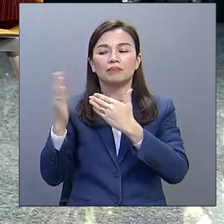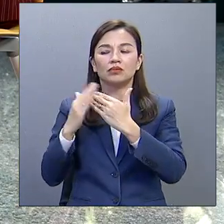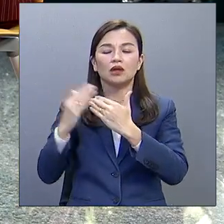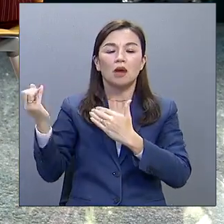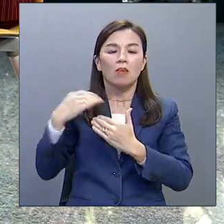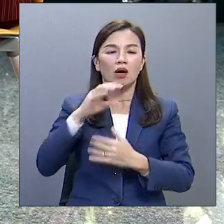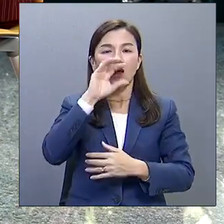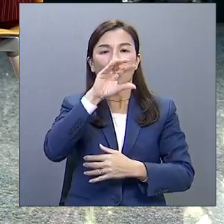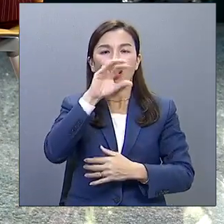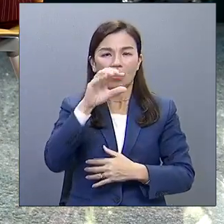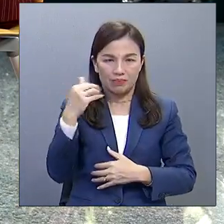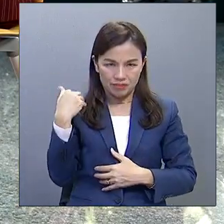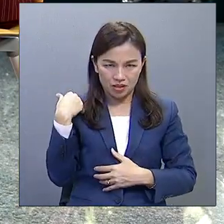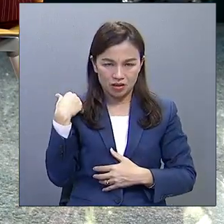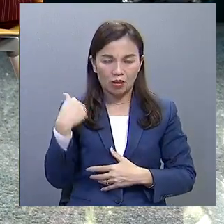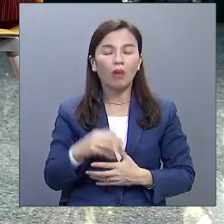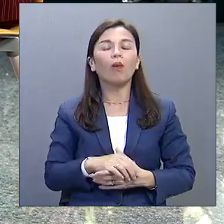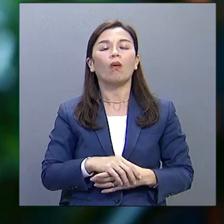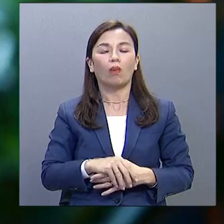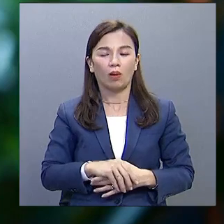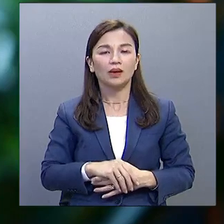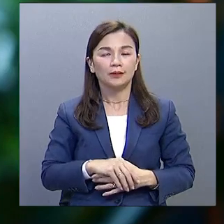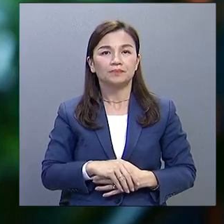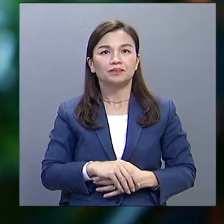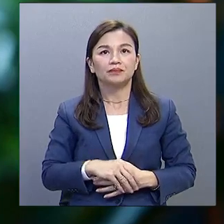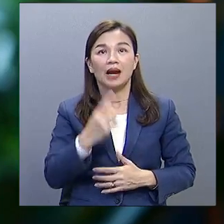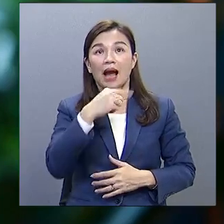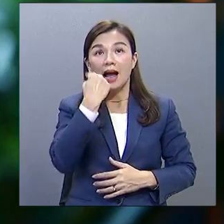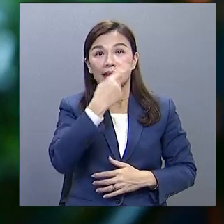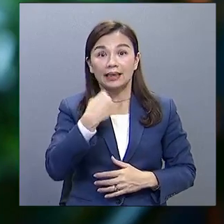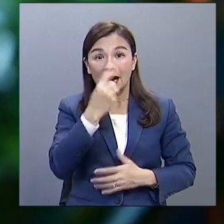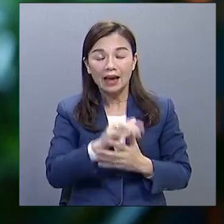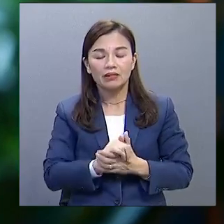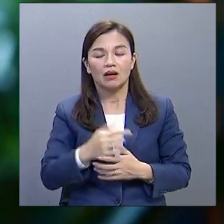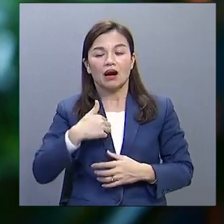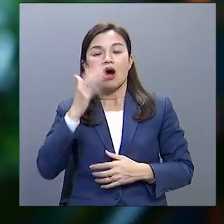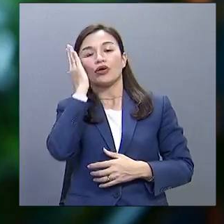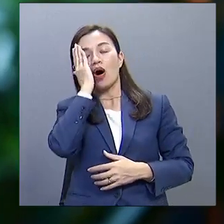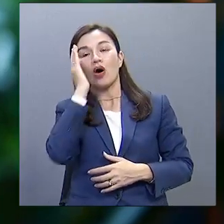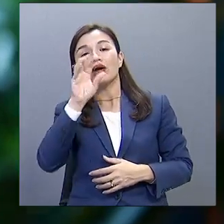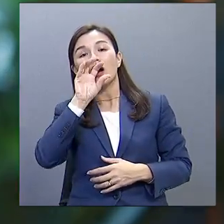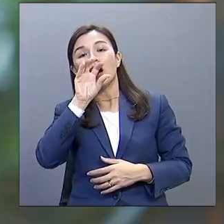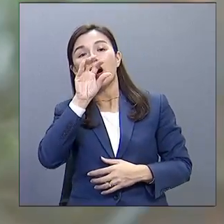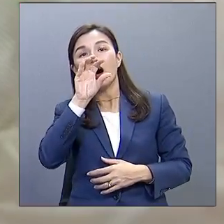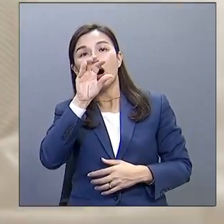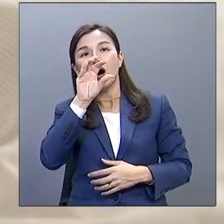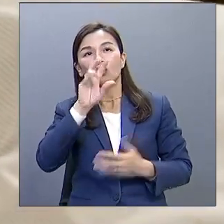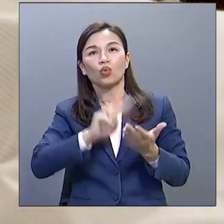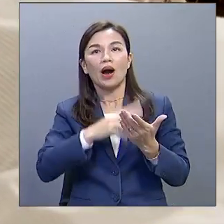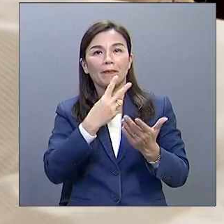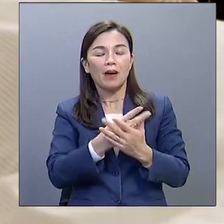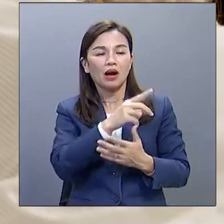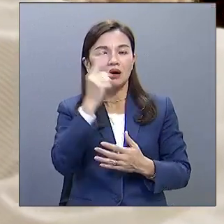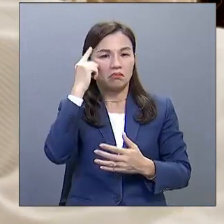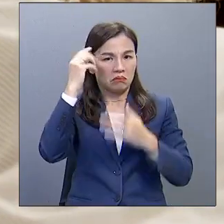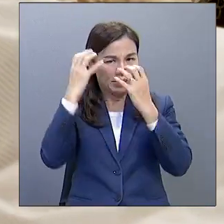บอกว่าไม่ไหวแล้วแบบหรือไม่ก็ถ้าเราคนที่อยู่หน้าห้องนอนเราได้ยินเสียงเราดังไปนอกห้องนอนถือว่าเป็นมากอันนี้ถือว่าเป็